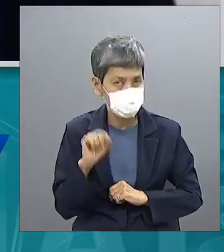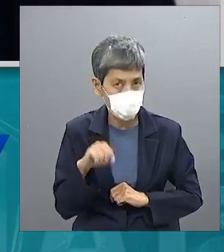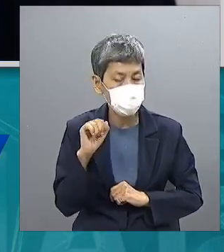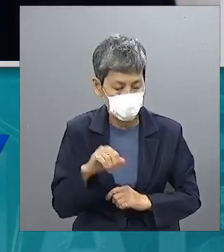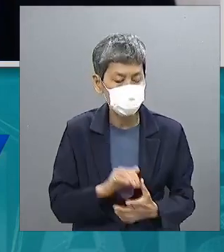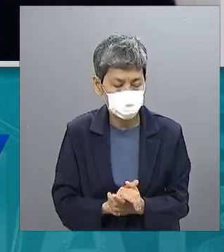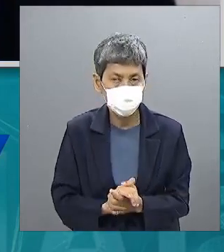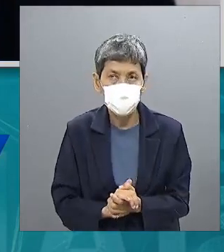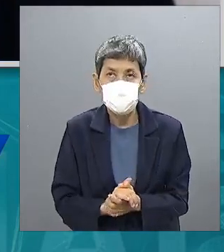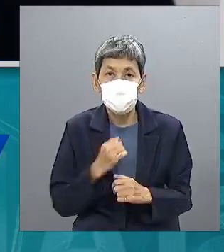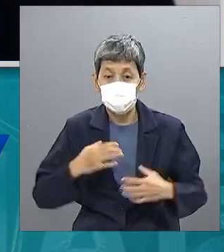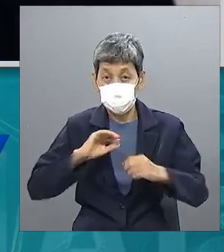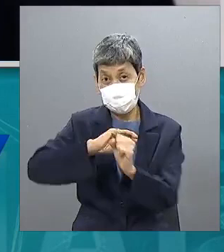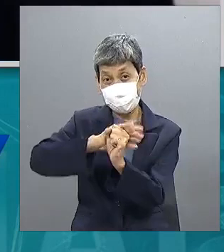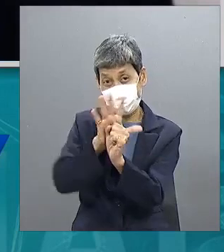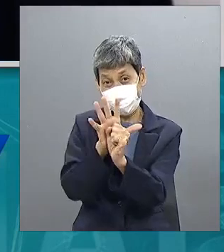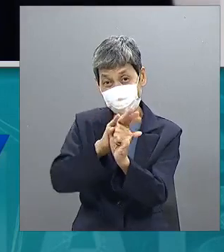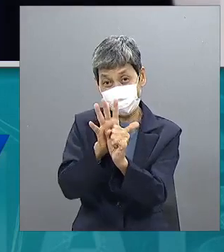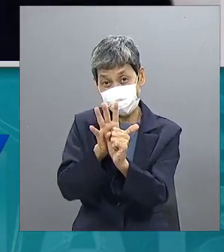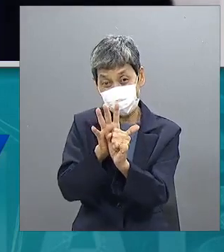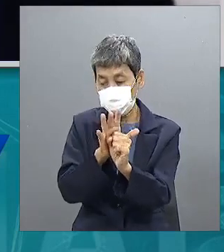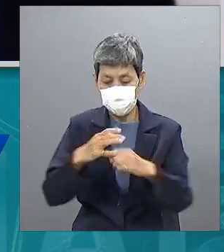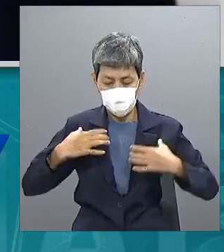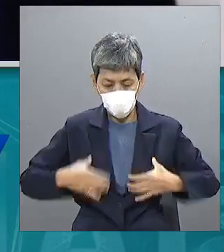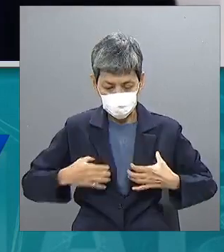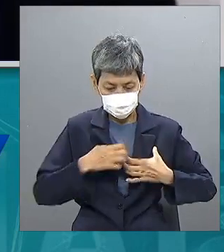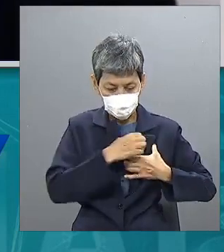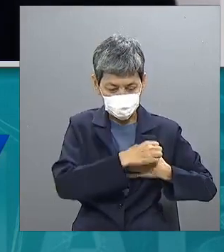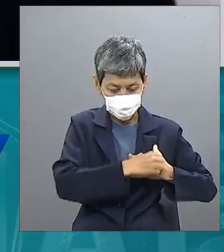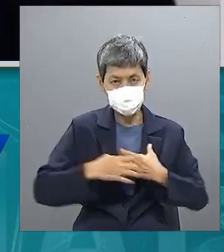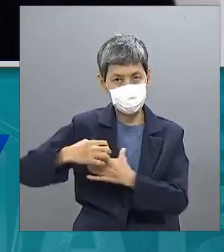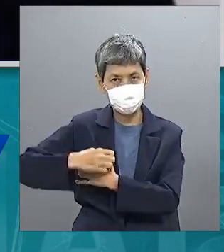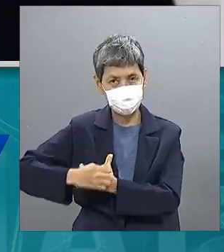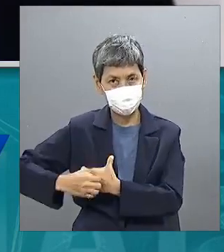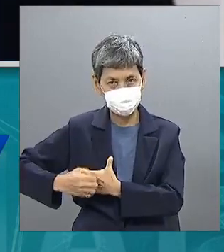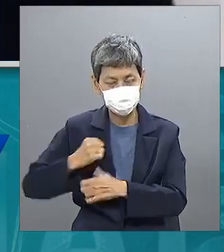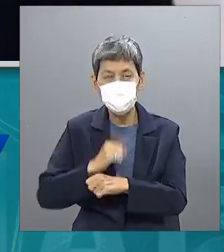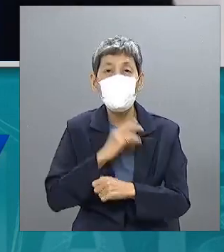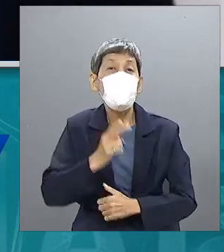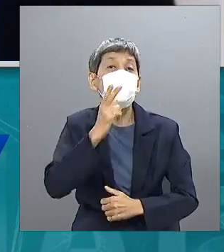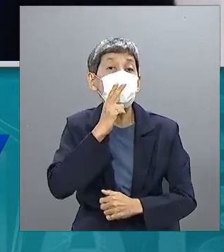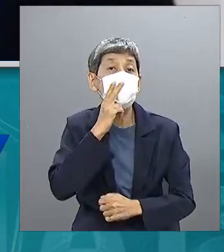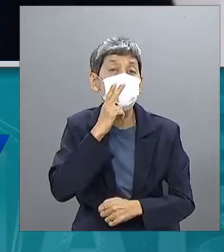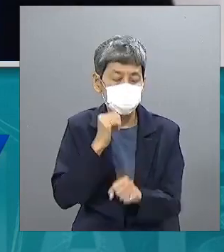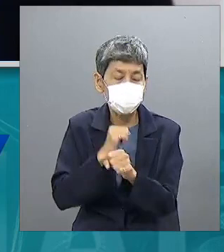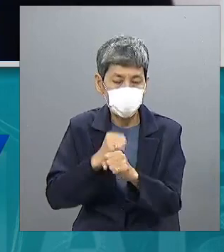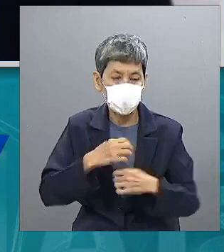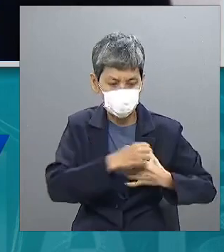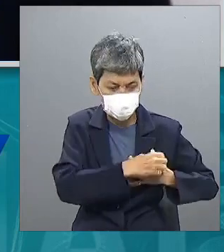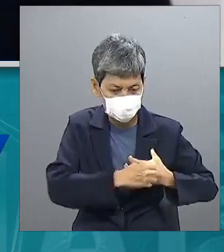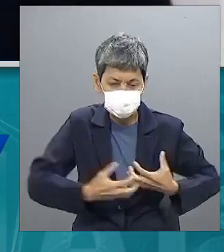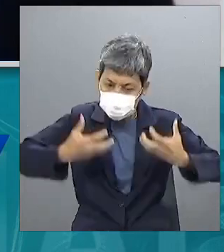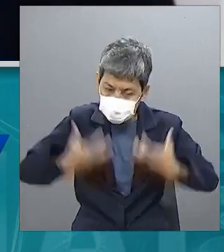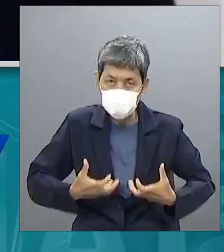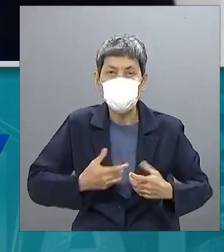ตัว goh19เองนะครับสภาพก็จะโจมตีที่ปอดอยู่แล้วนะครับแล้วยิ่งเป็นสูบบุหรี่มันก็เป็นการทำลายปอดเพิ่มกันเข้ามาอีกนะครับอันนี้